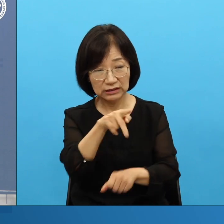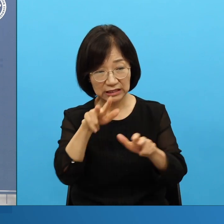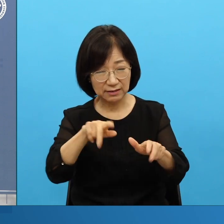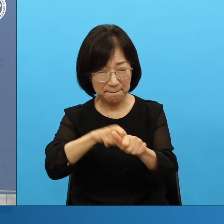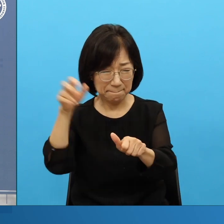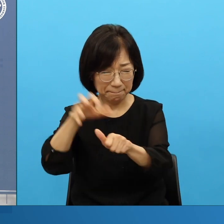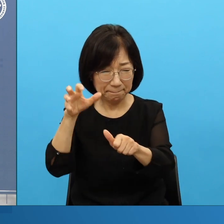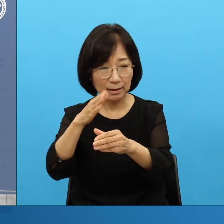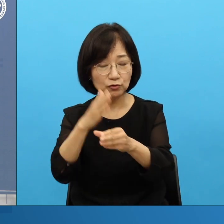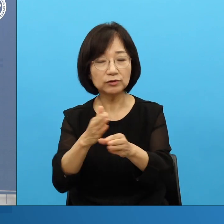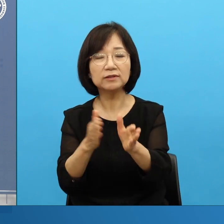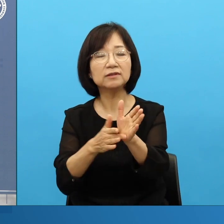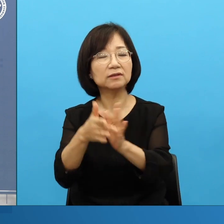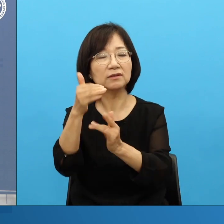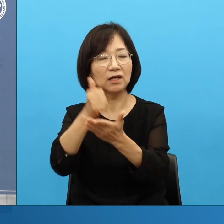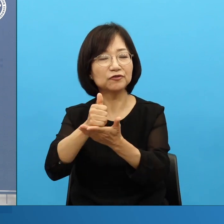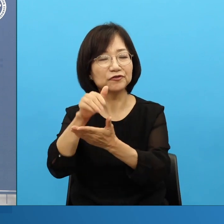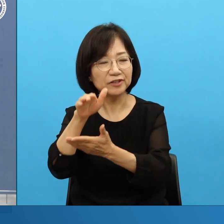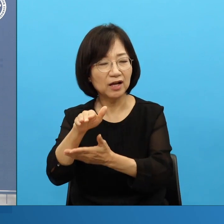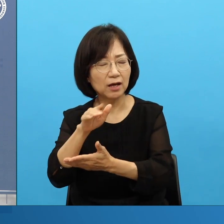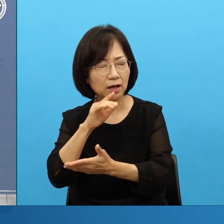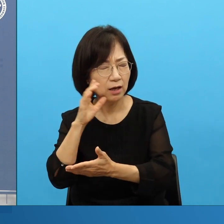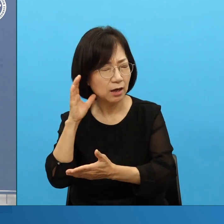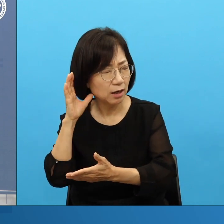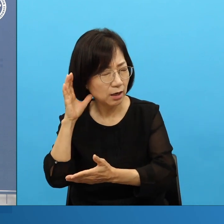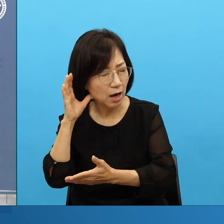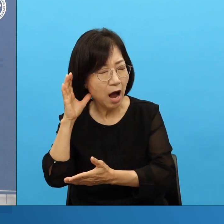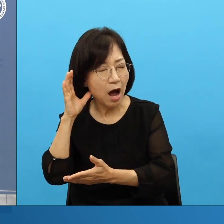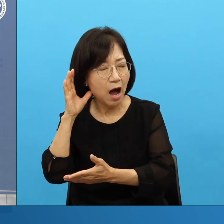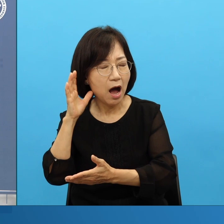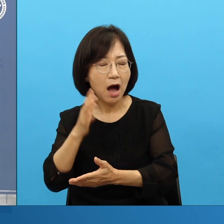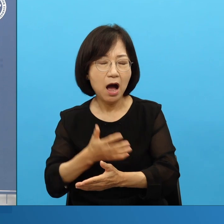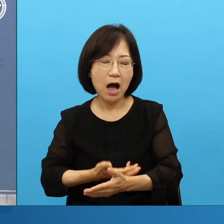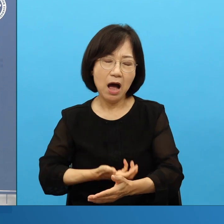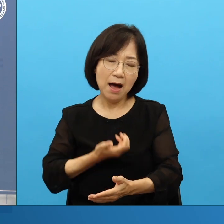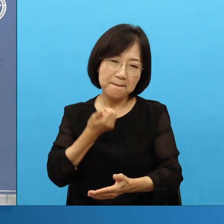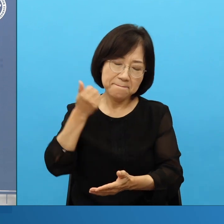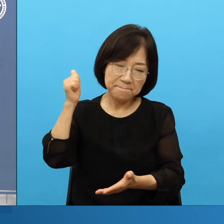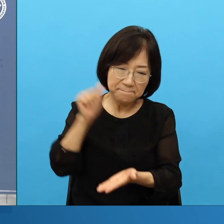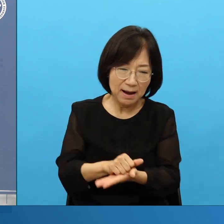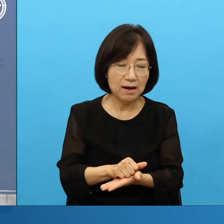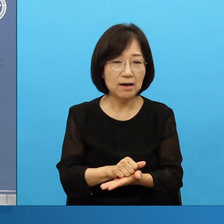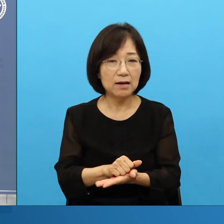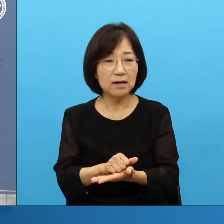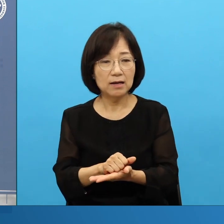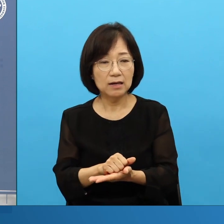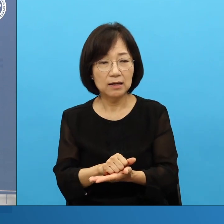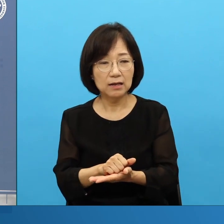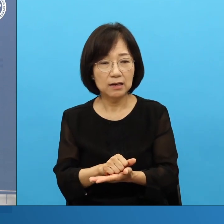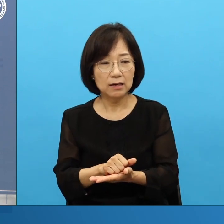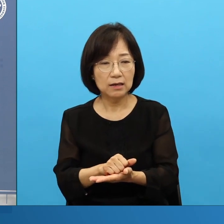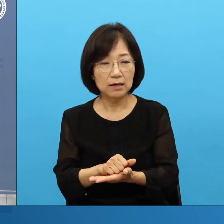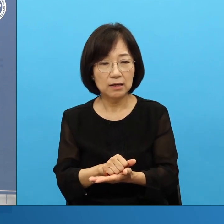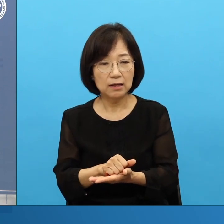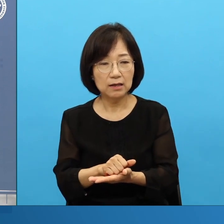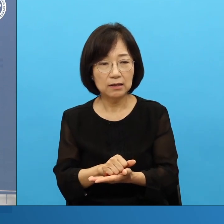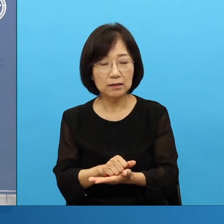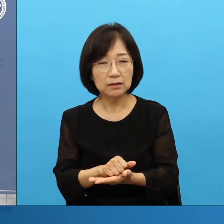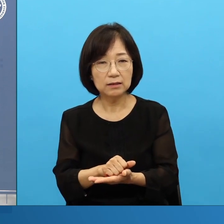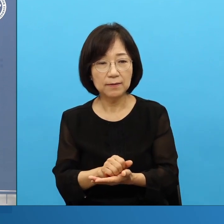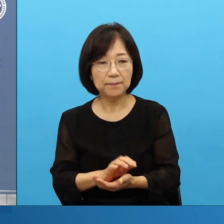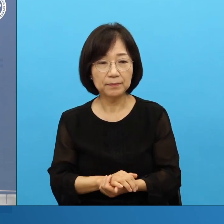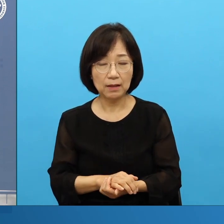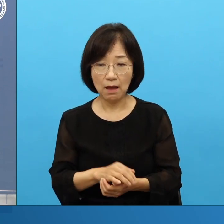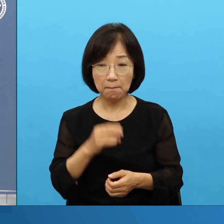are persecuting. 바울 완전히 충격 먹어요. Paul was completely taken aback. 바울은 원래 성경 잘